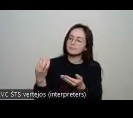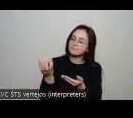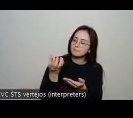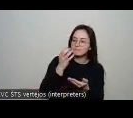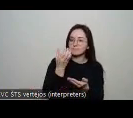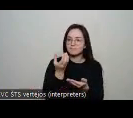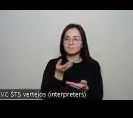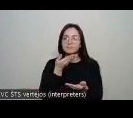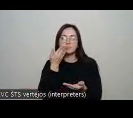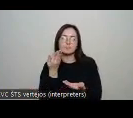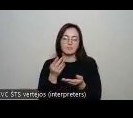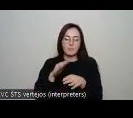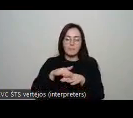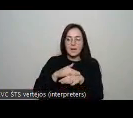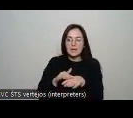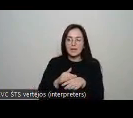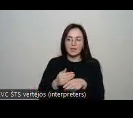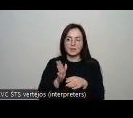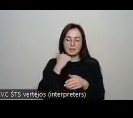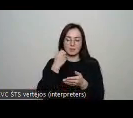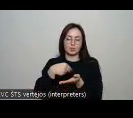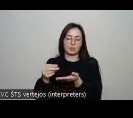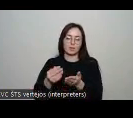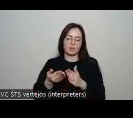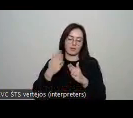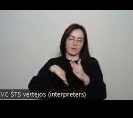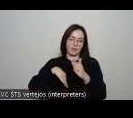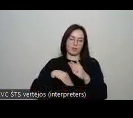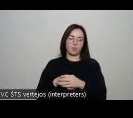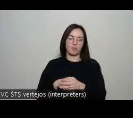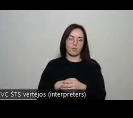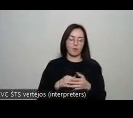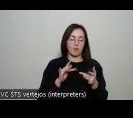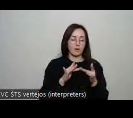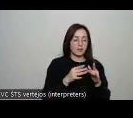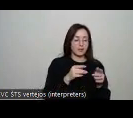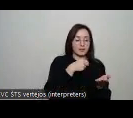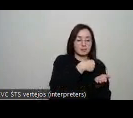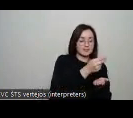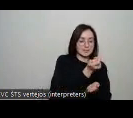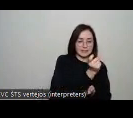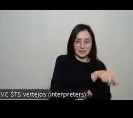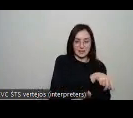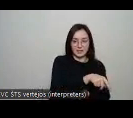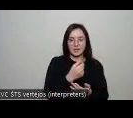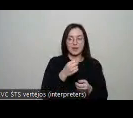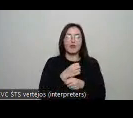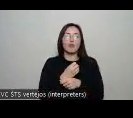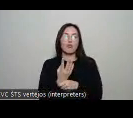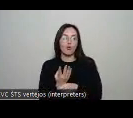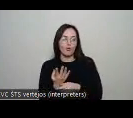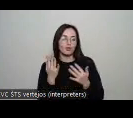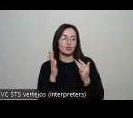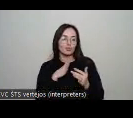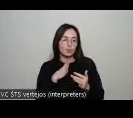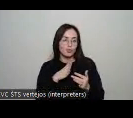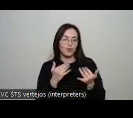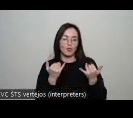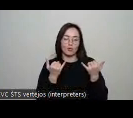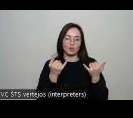pasinešti. Taip, tai pirmus COVID mėnesius labai kankinausi, man buvo didelis galvos